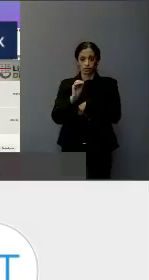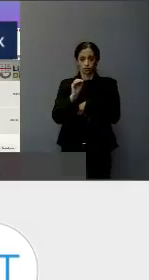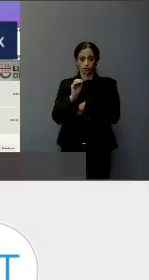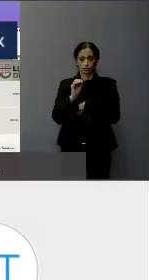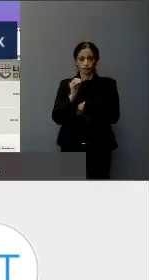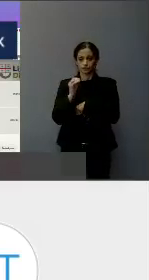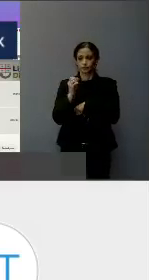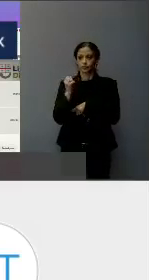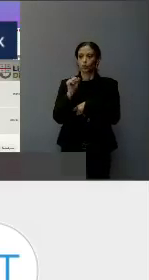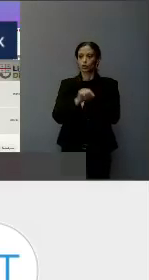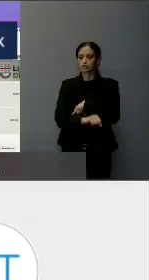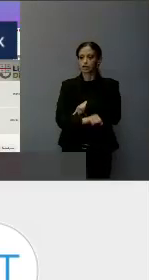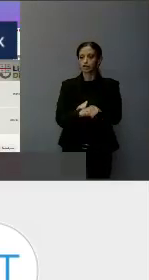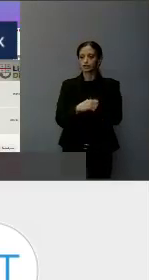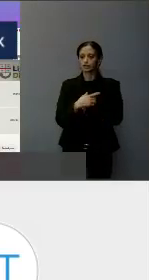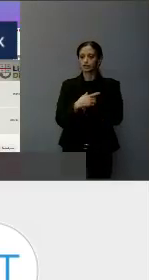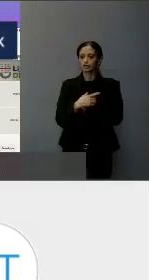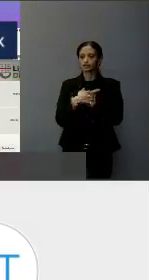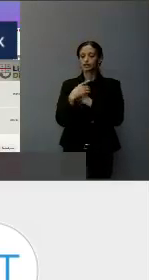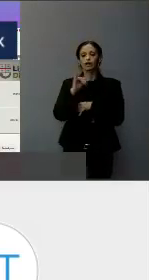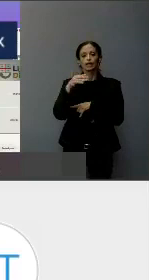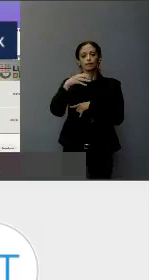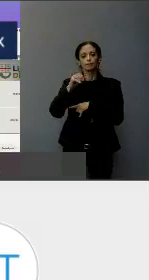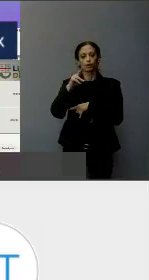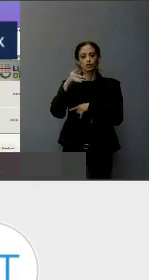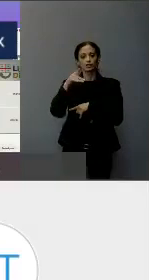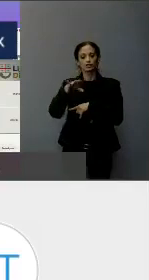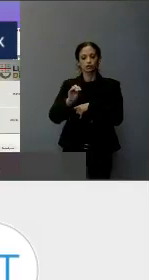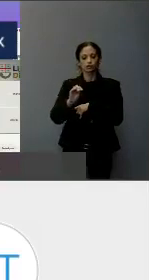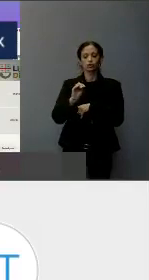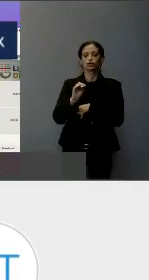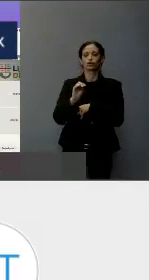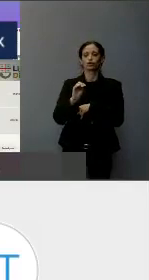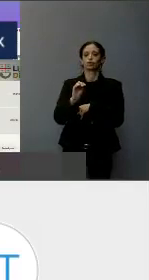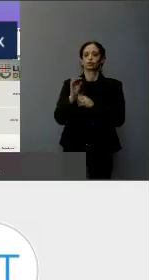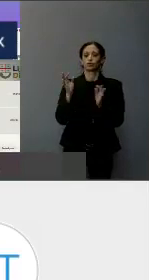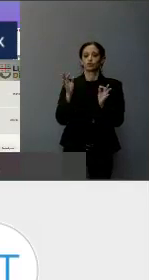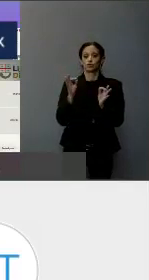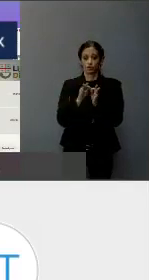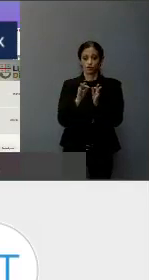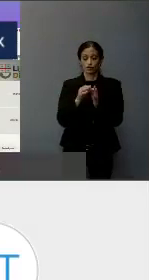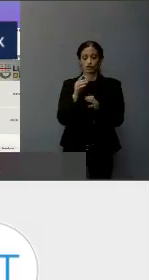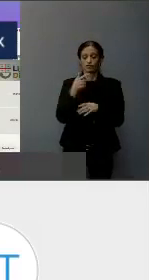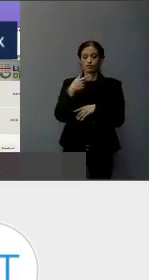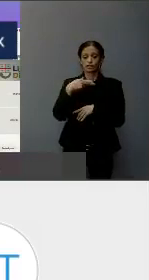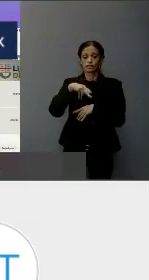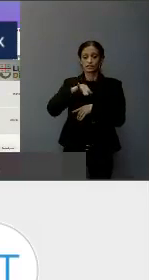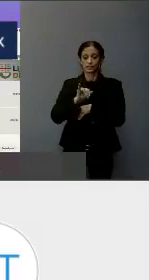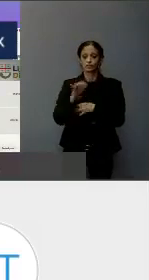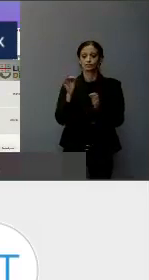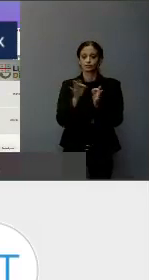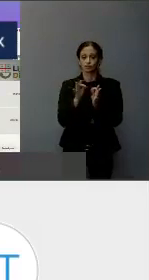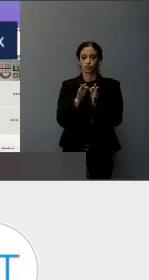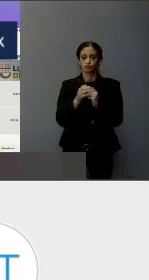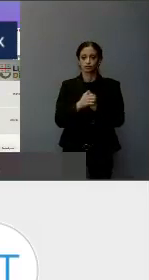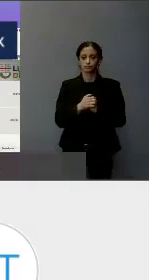comprarlo signore immordino favore consigliera tini favorevole